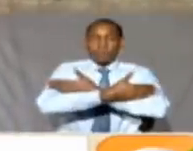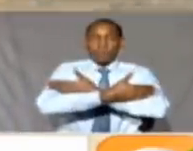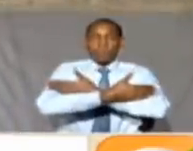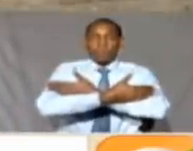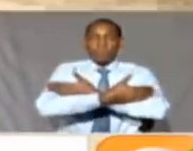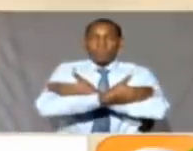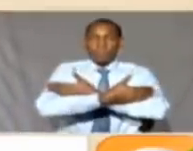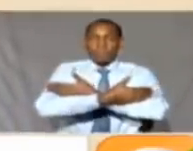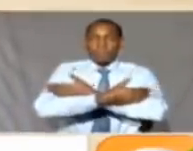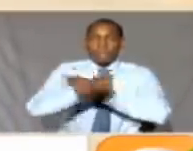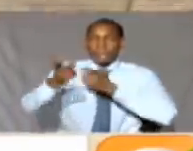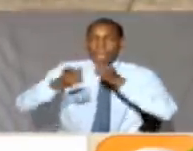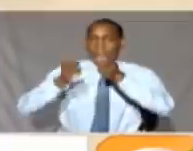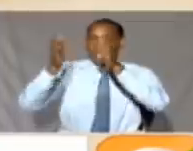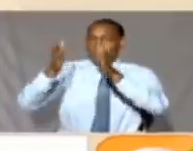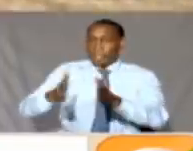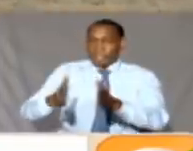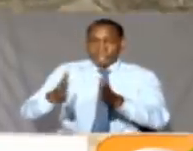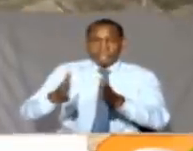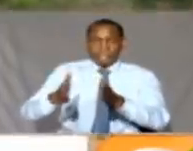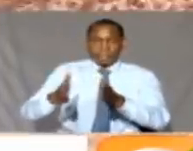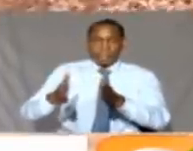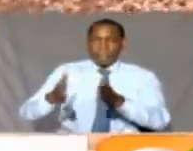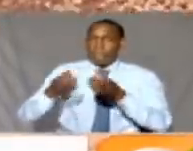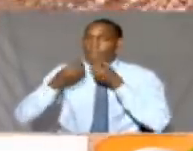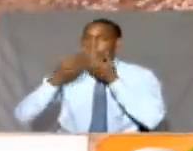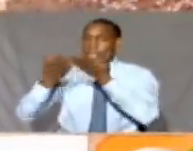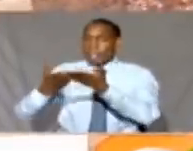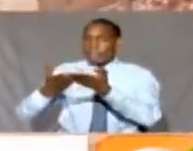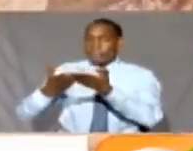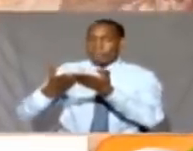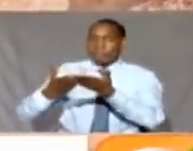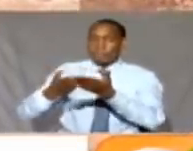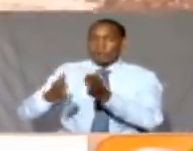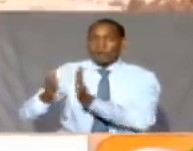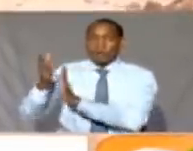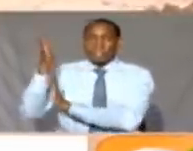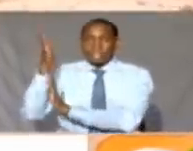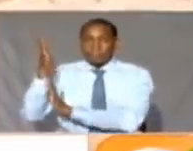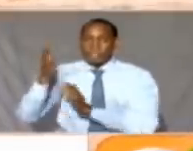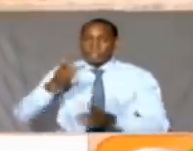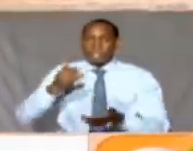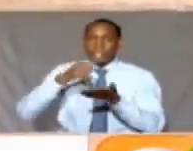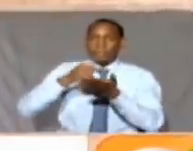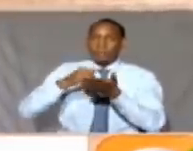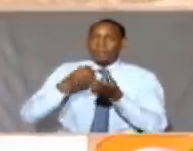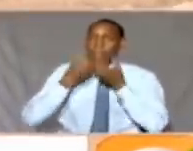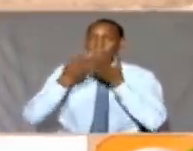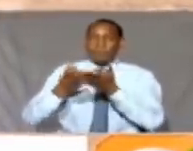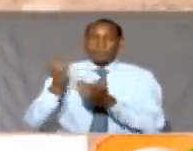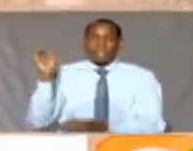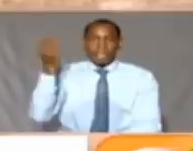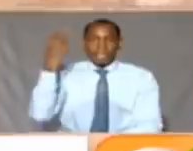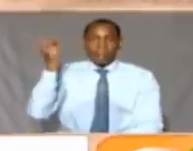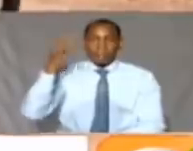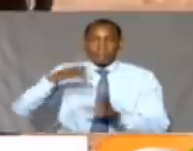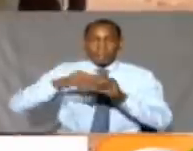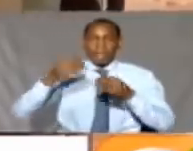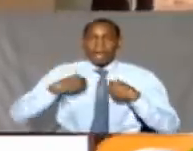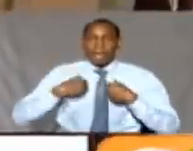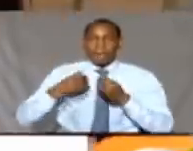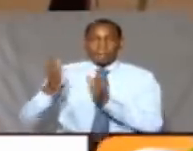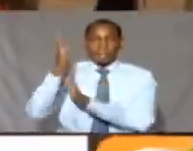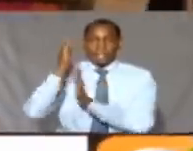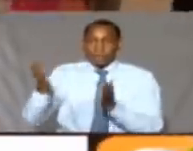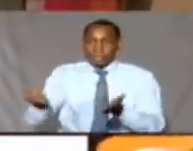wa administrator wetu ambao atapigia wahusika wa security, ambaye kuna ambulance inatoka, na tunapewa pia security, tunaenda